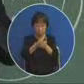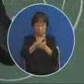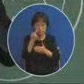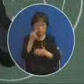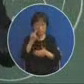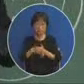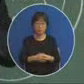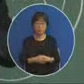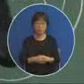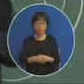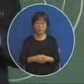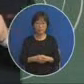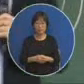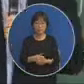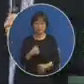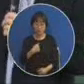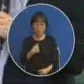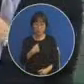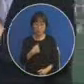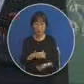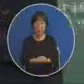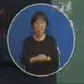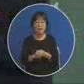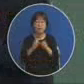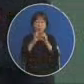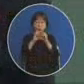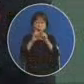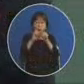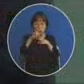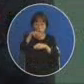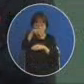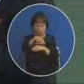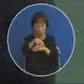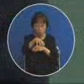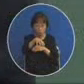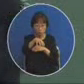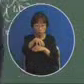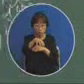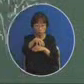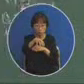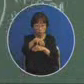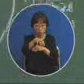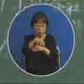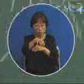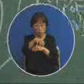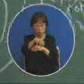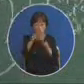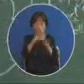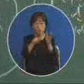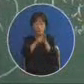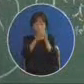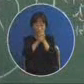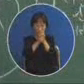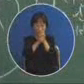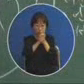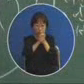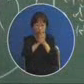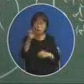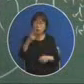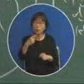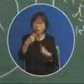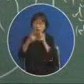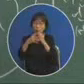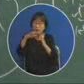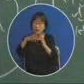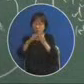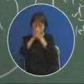선교에 동참하는 사람으로. God raise me as a holy mason or raise me as somebody who can really partake in the blessing of missions. 교회에서 기도할 수 있는 사람으로. And raise me